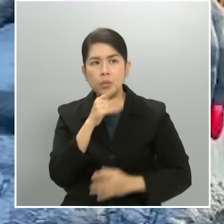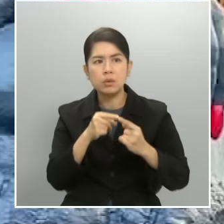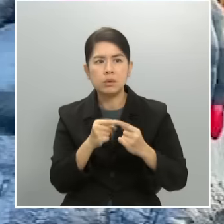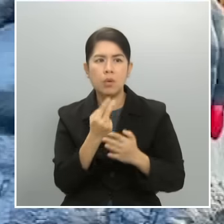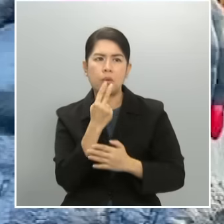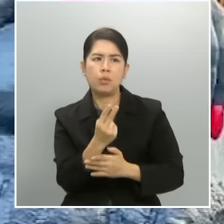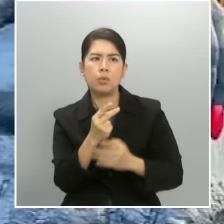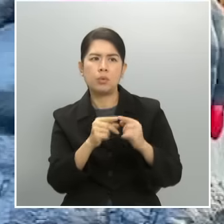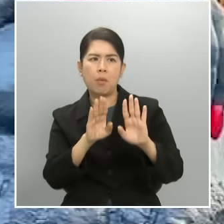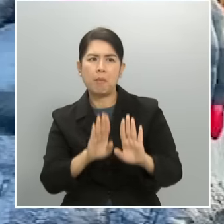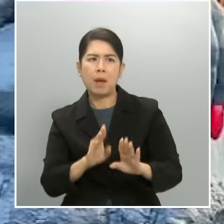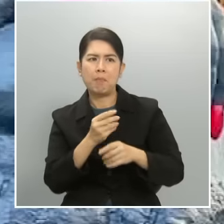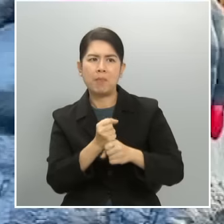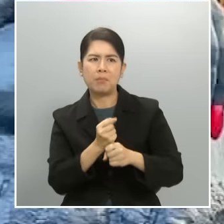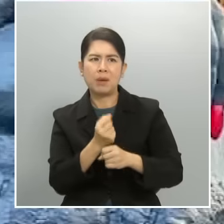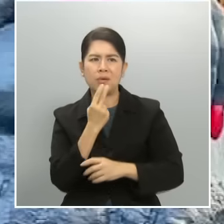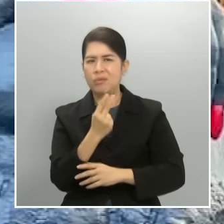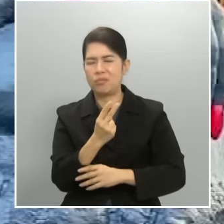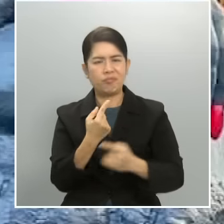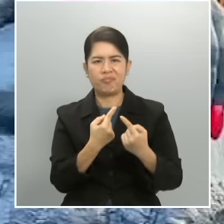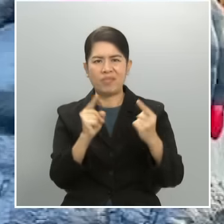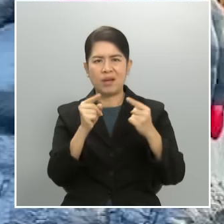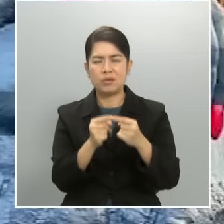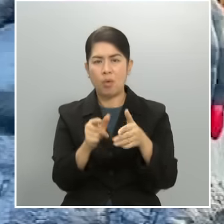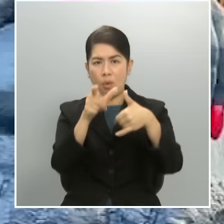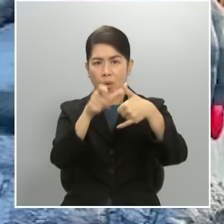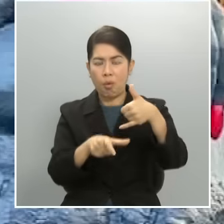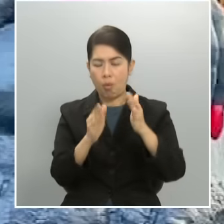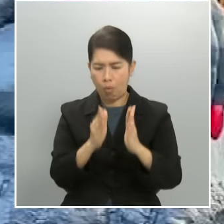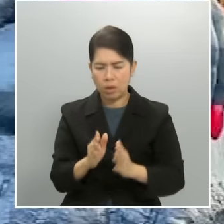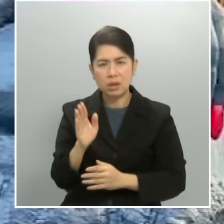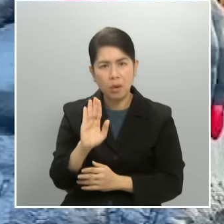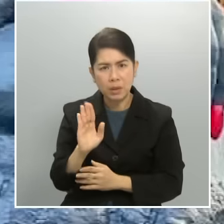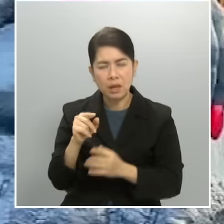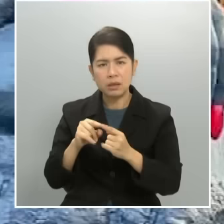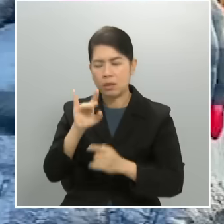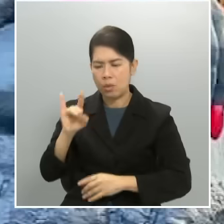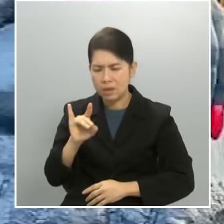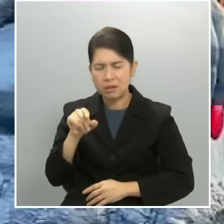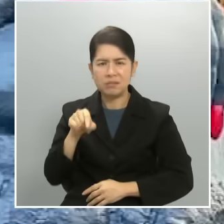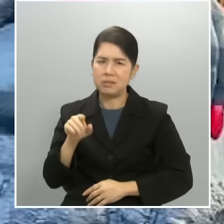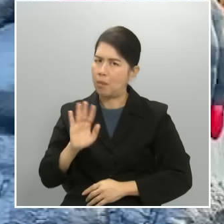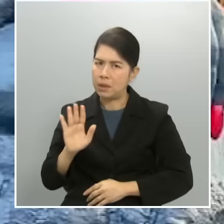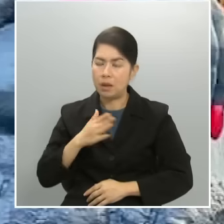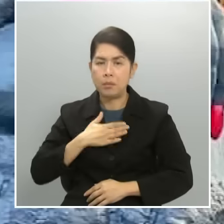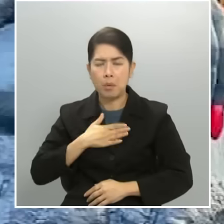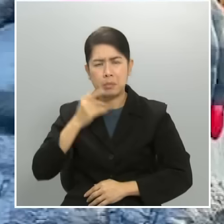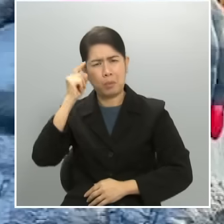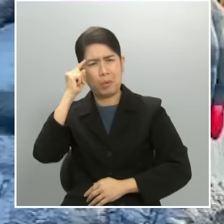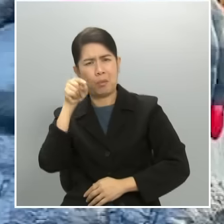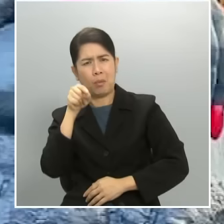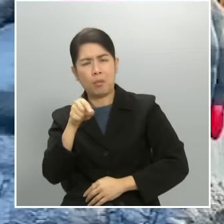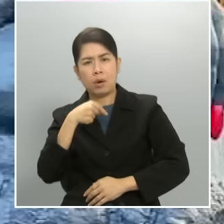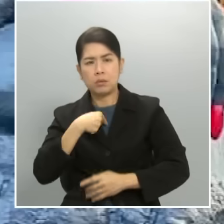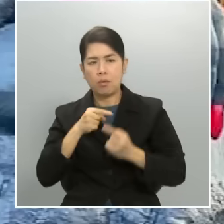จะว่าเป็นมนุษย์ก็เห็นจะไม่ใช่จะเป็นสัตว์ก็ไม่เชิงผมยังนึกไม่ออกว่าการเป็นบูชา